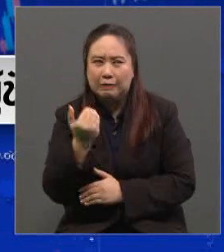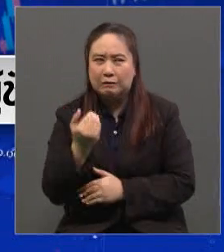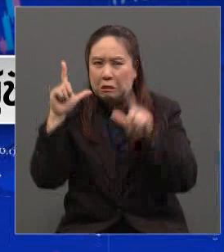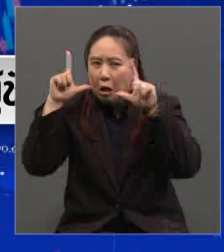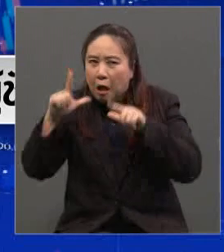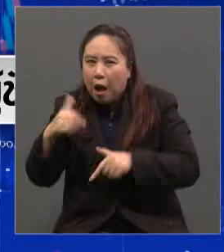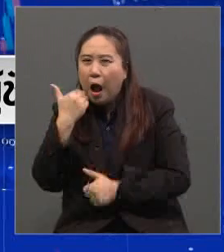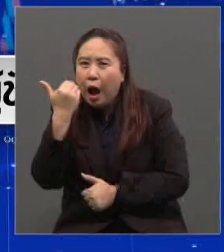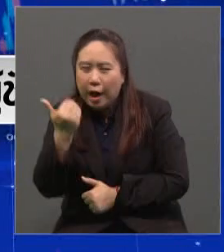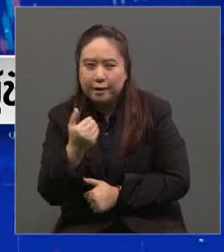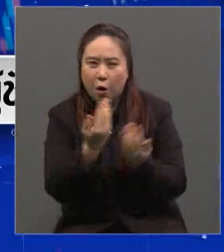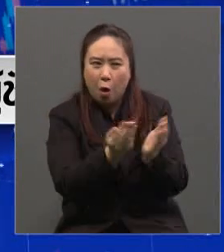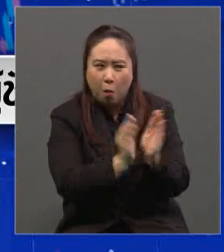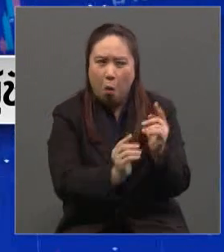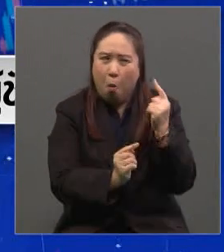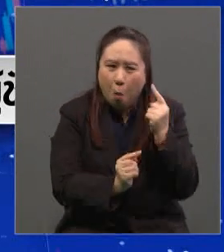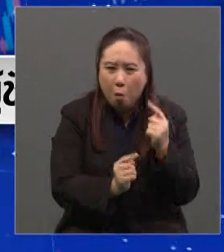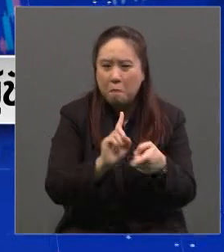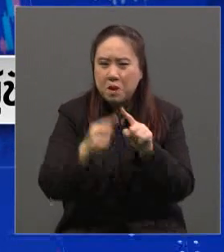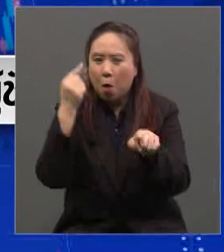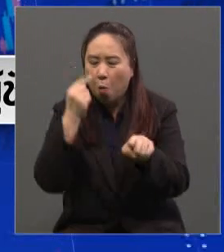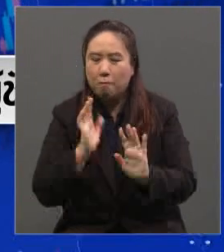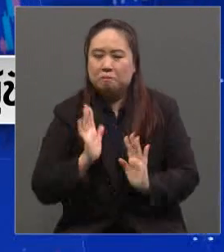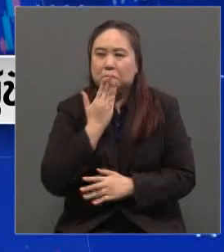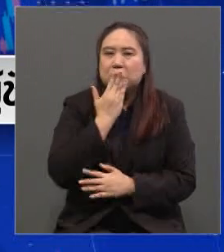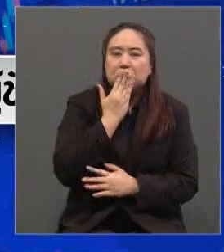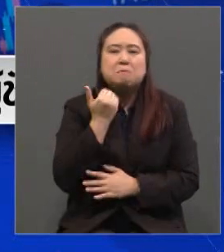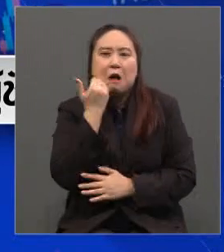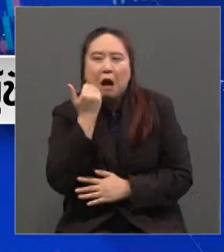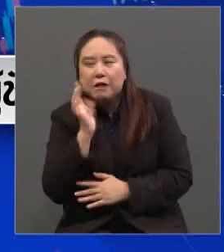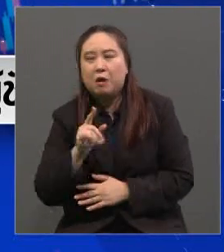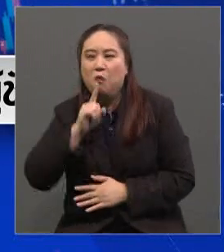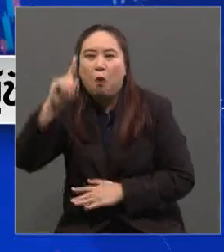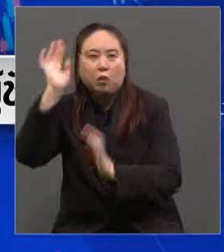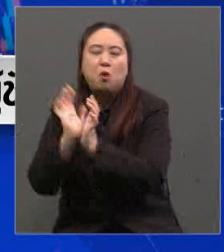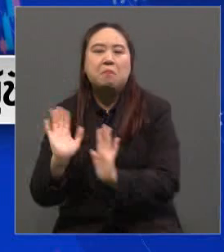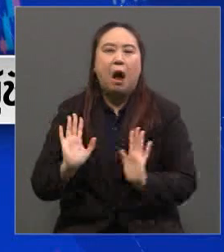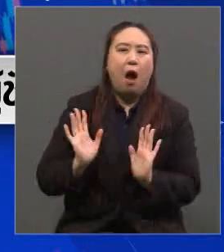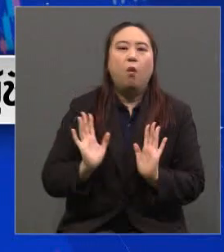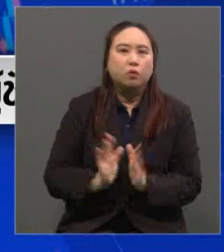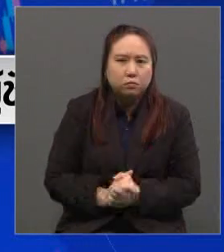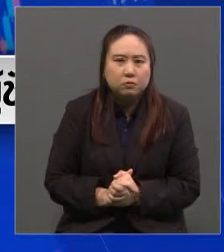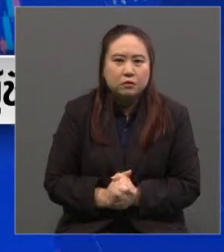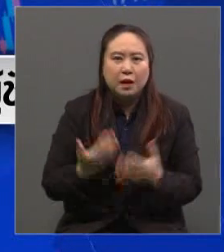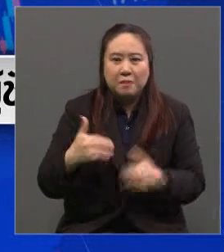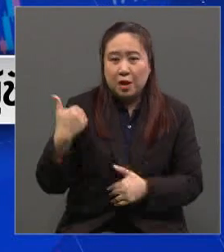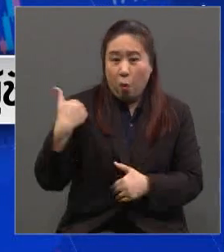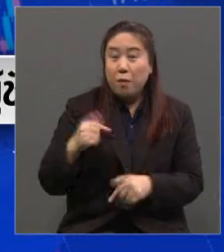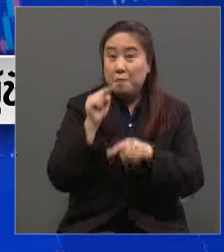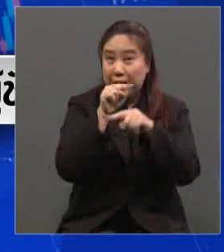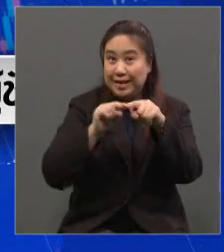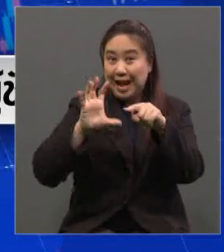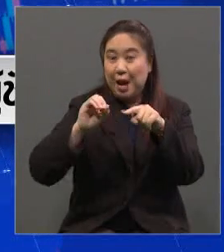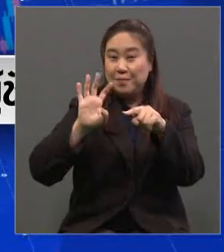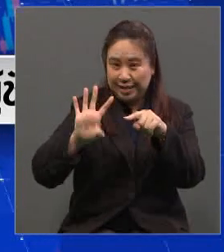รู้กลัวคนที่บ้านรู้เลยไม่กล้าเข้าแจ้งความอีกทั้งผู้เสียหายมากกว่าครึ่งคือถึง 54% นะครับ